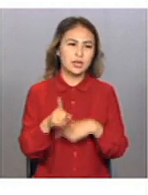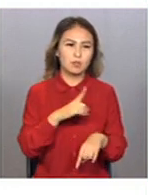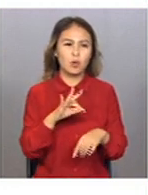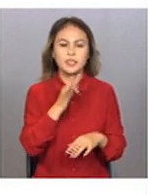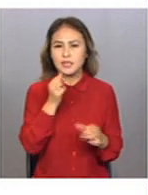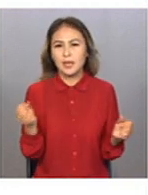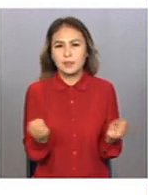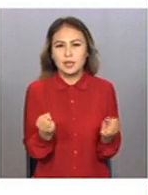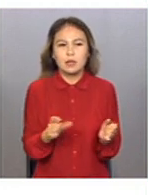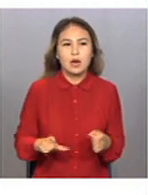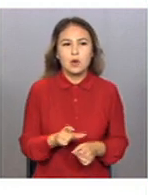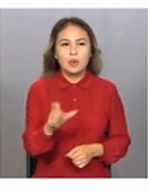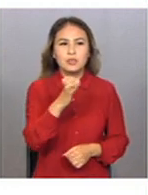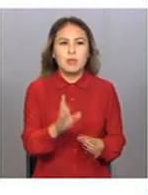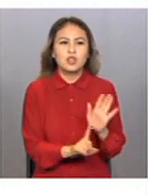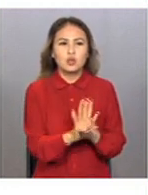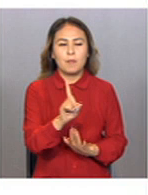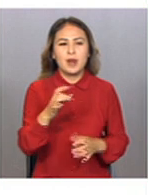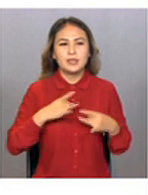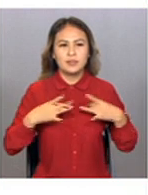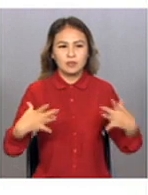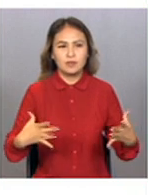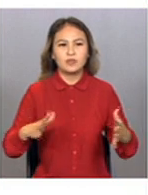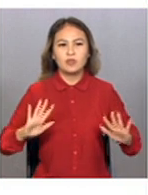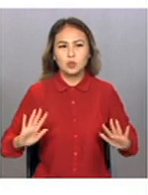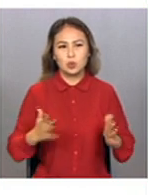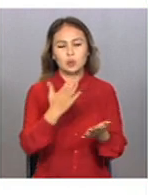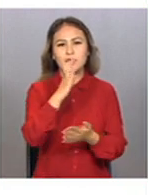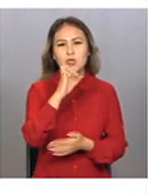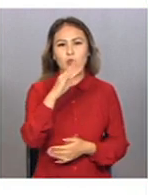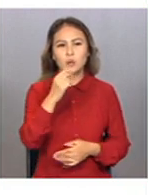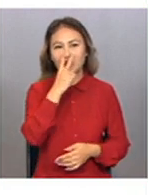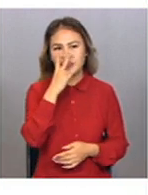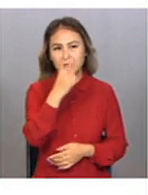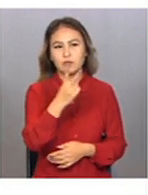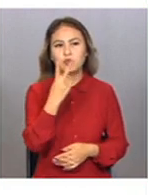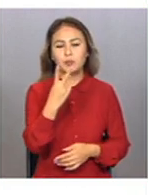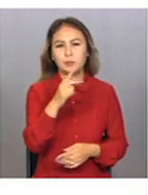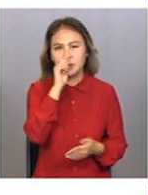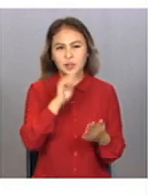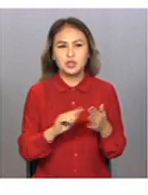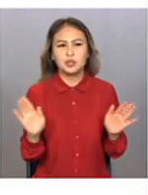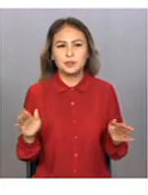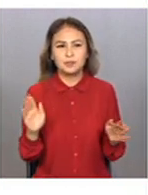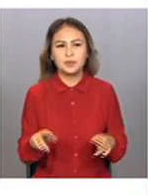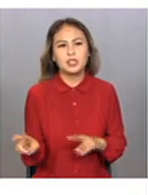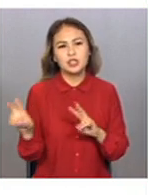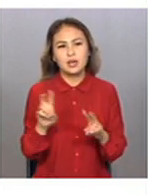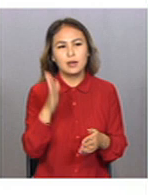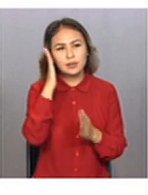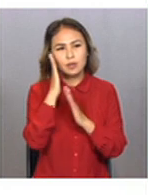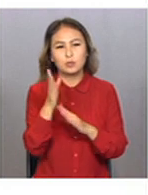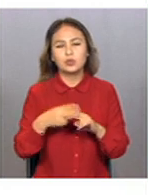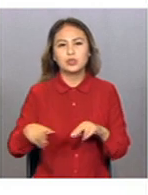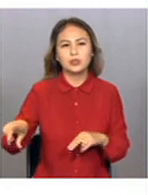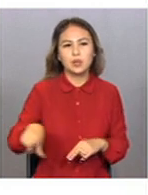возвращались по зимней дороге с большого праздника. Вдруг Сережа увидел двух птичек. Лежали они